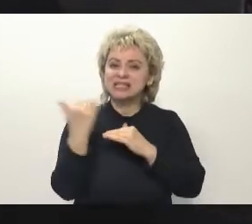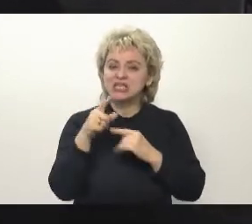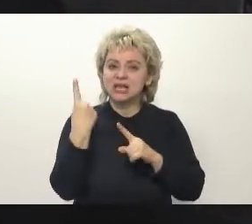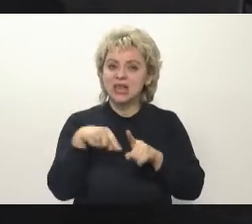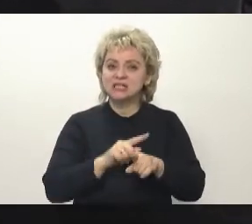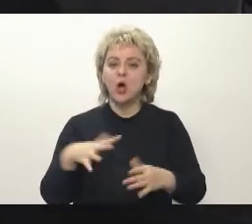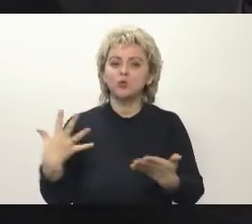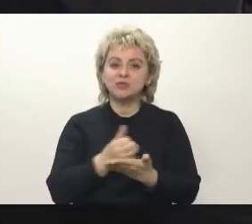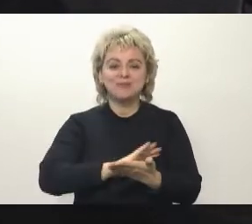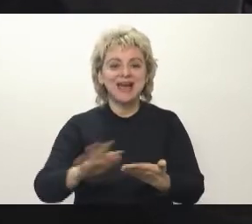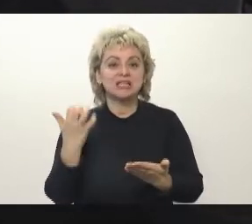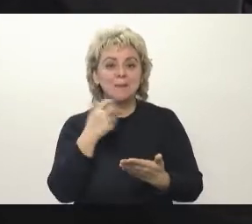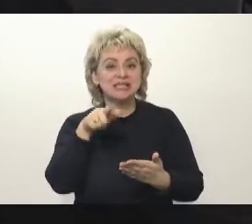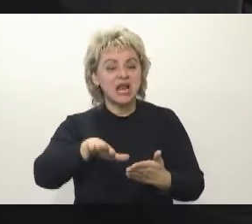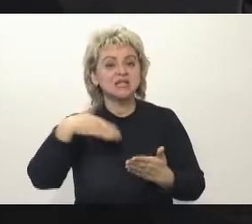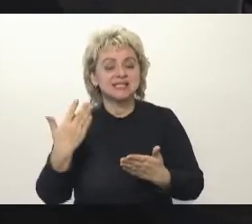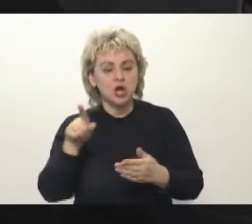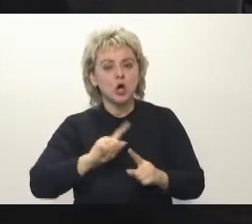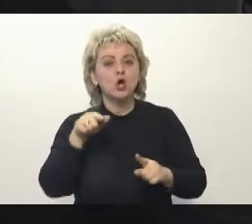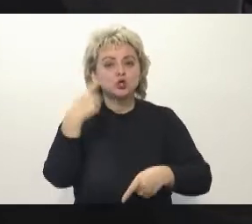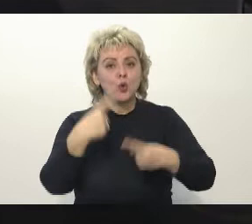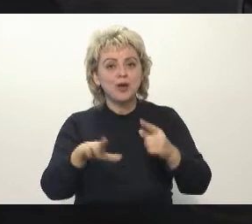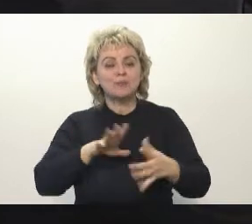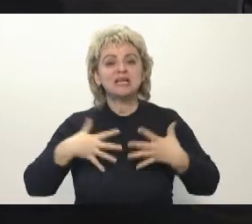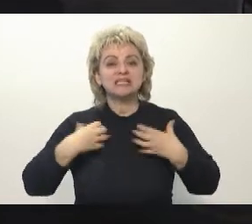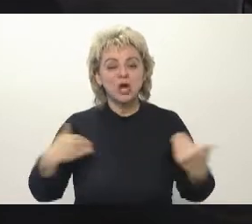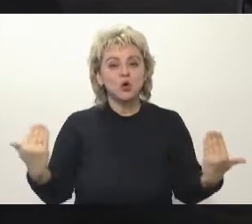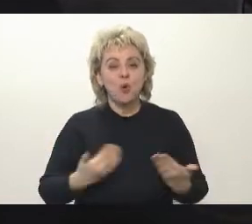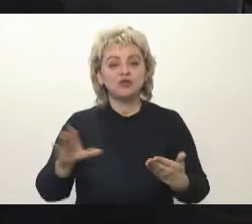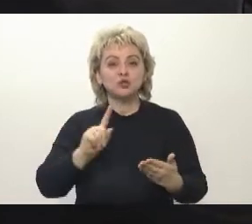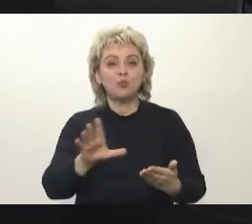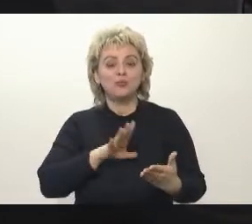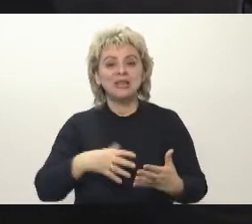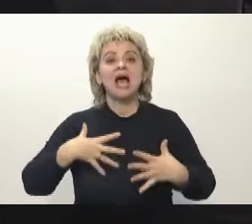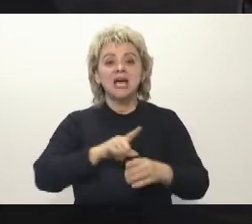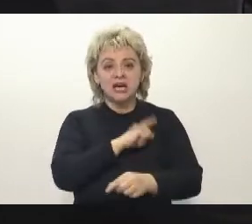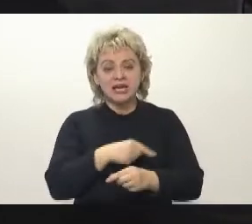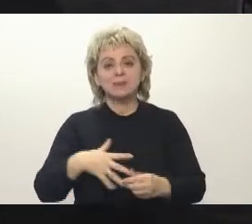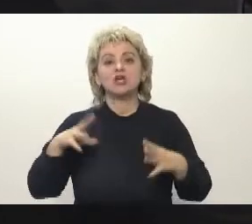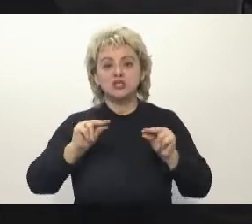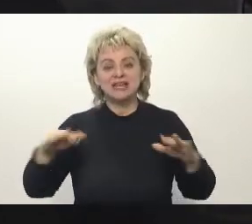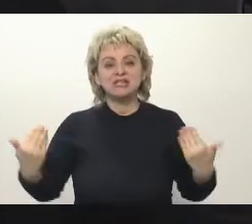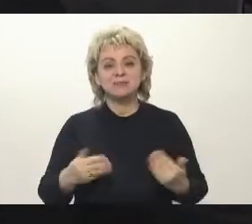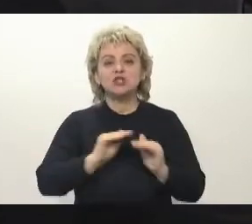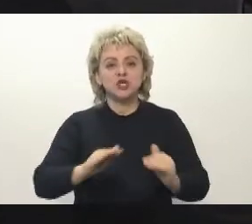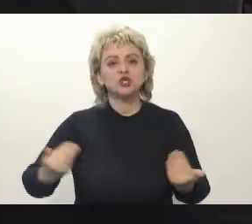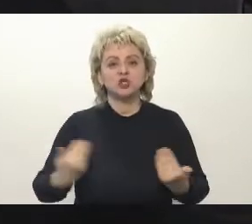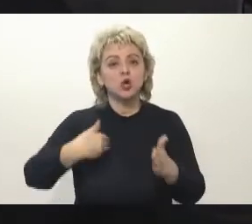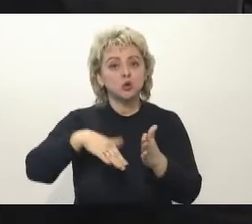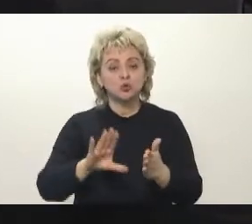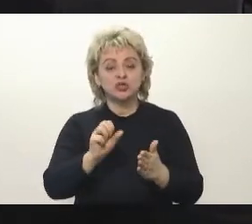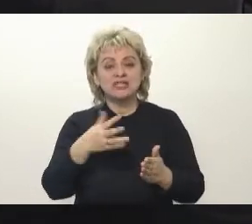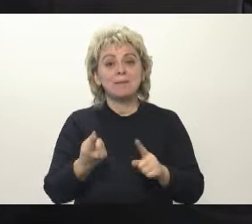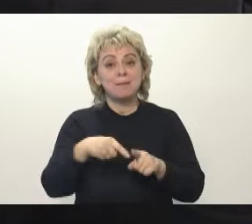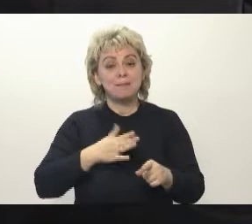кого-то успех совсем не материальная сторона. Чтобы родные были здоровы, живы, чтобы была крепкая, счастливая семья. Чтобы дети жили лучше, чем мы. То есть в